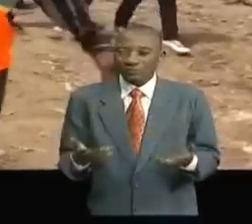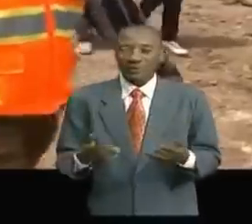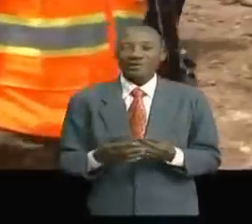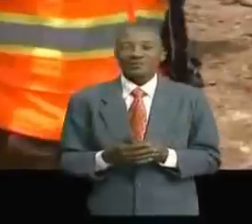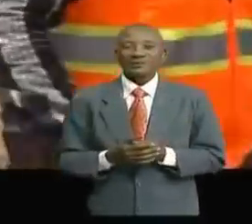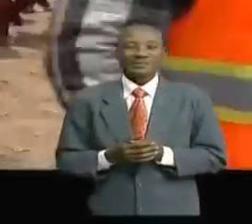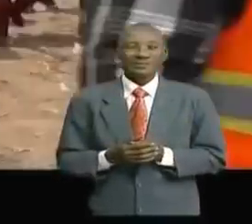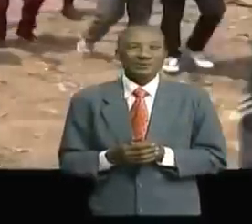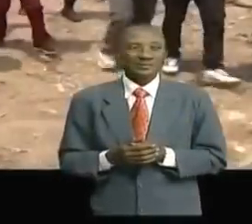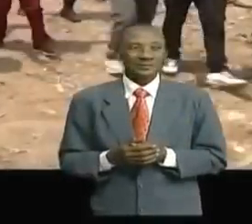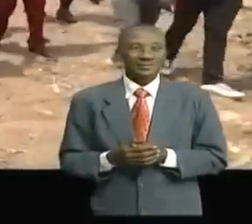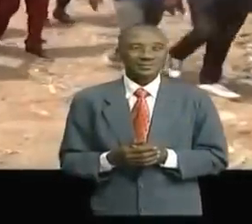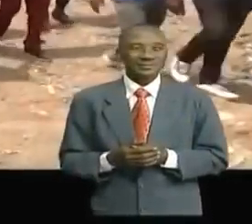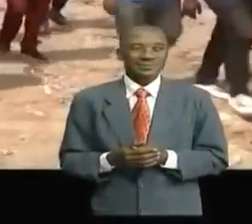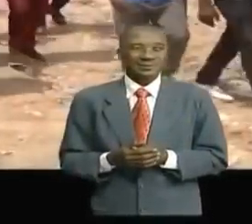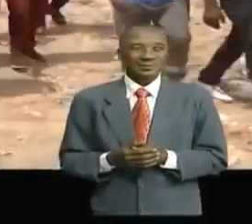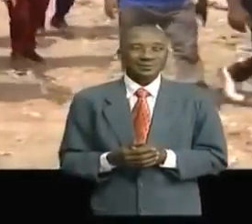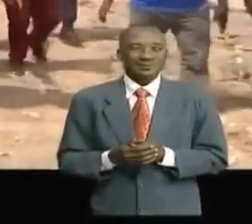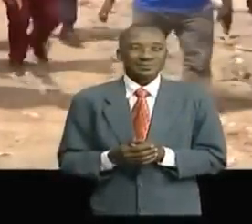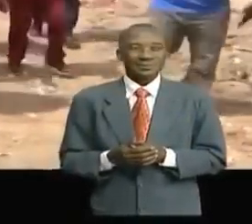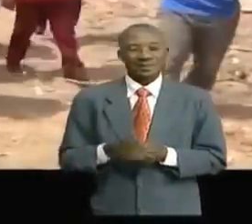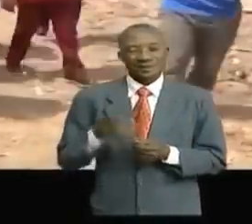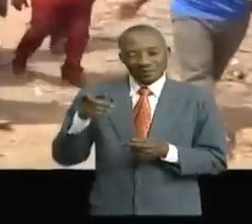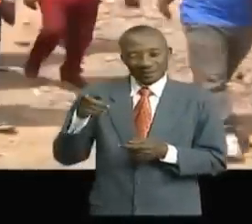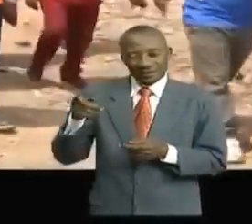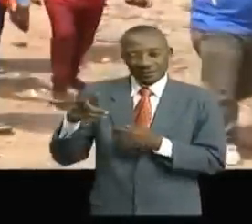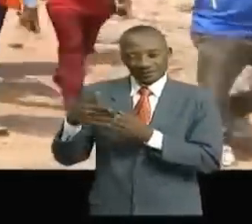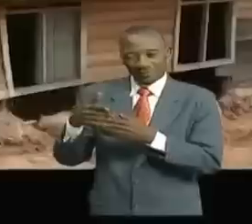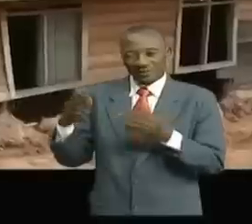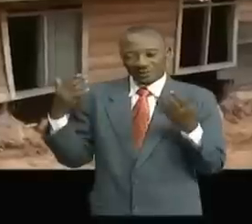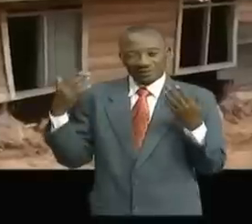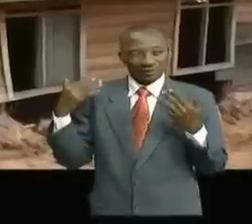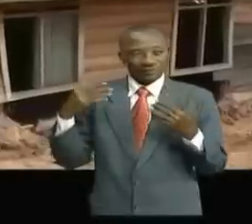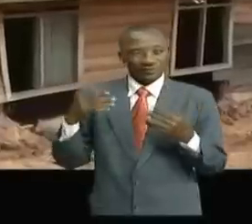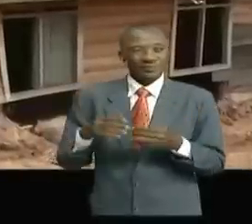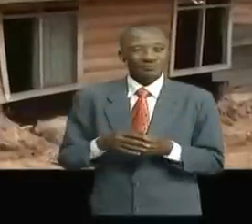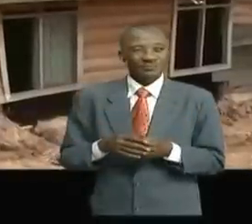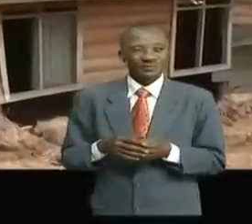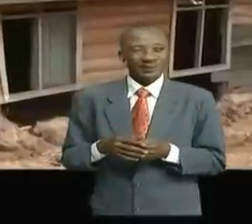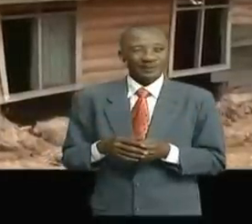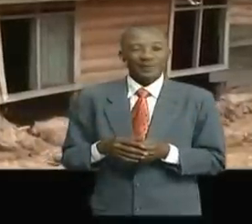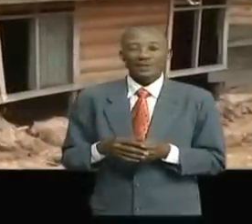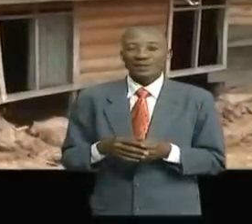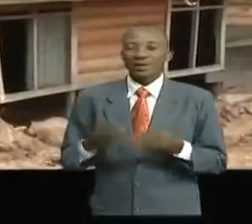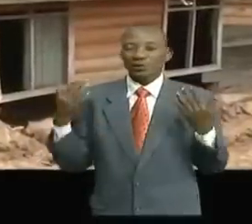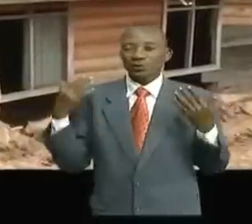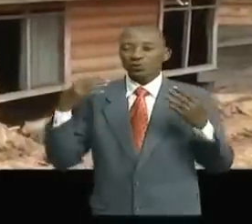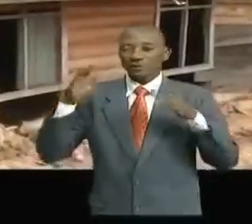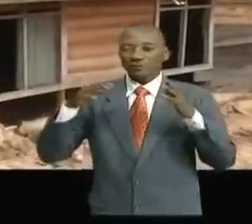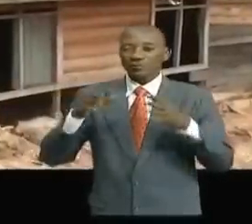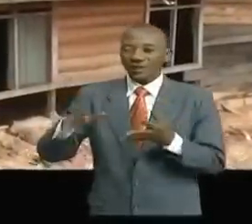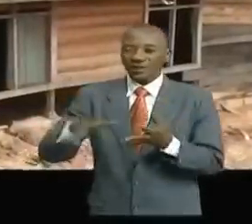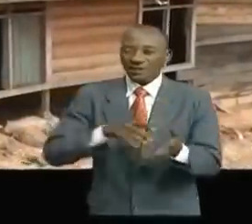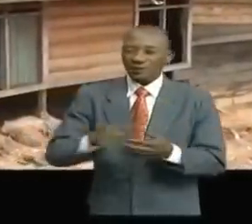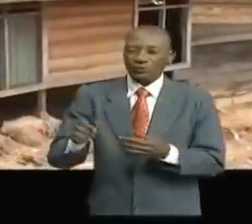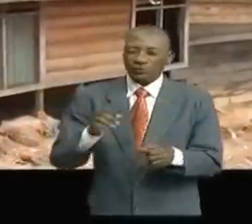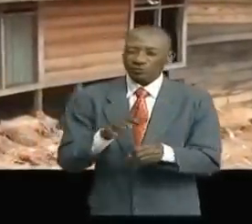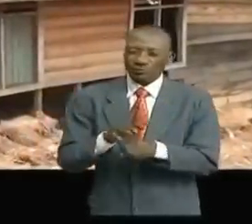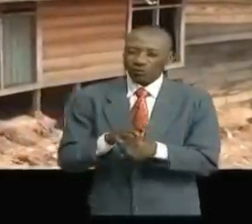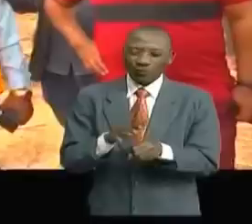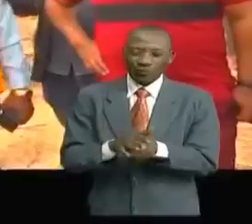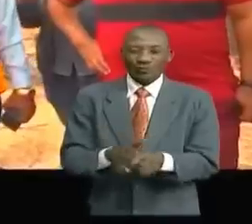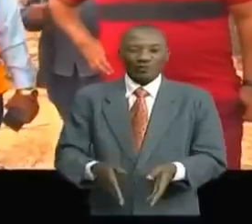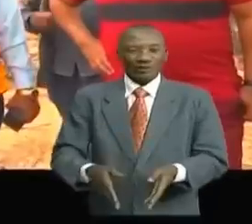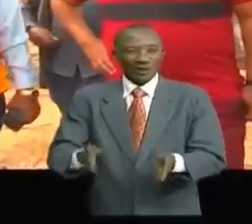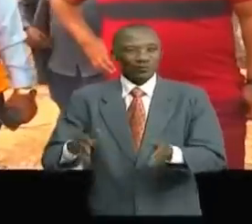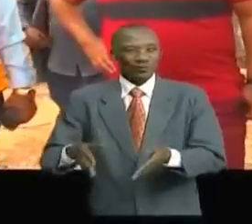a causé plusieurs dégâts. Ici, plusieurs habitants ont déjà abandonné leurs habitations. Les ingénieurs de l'office